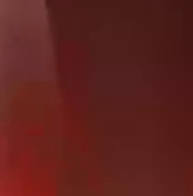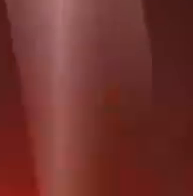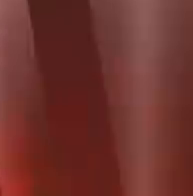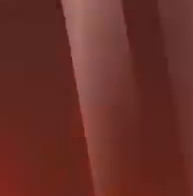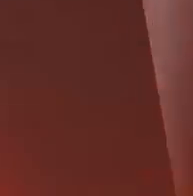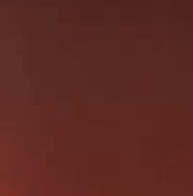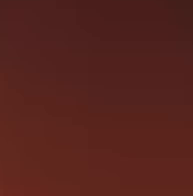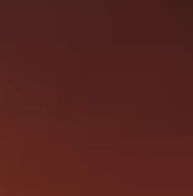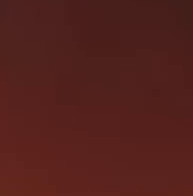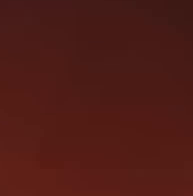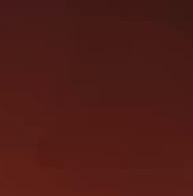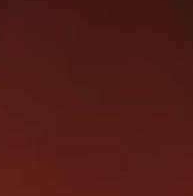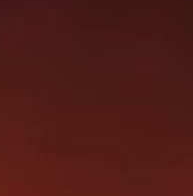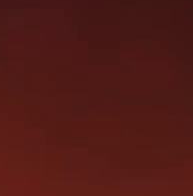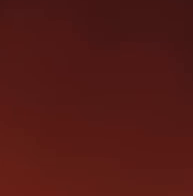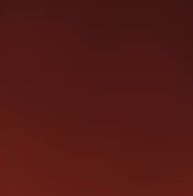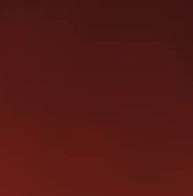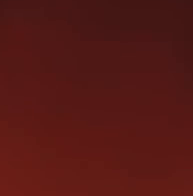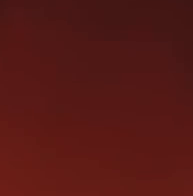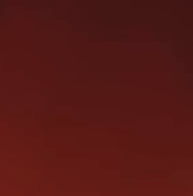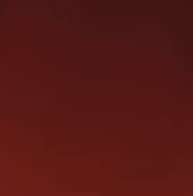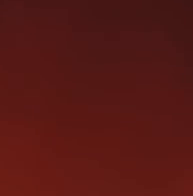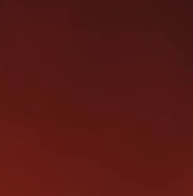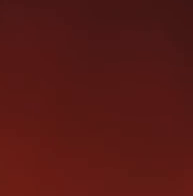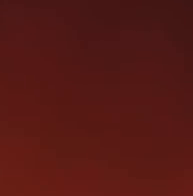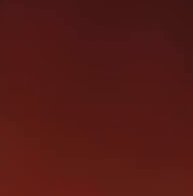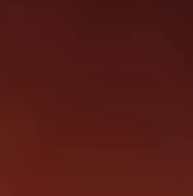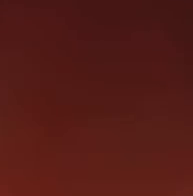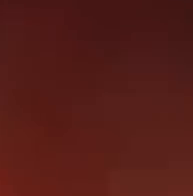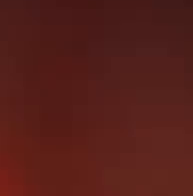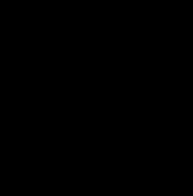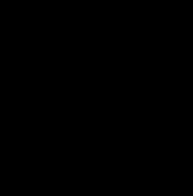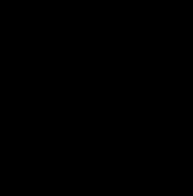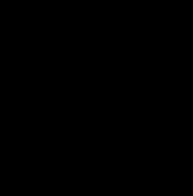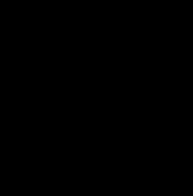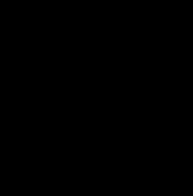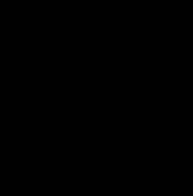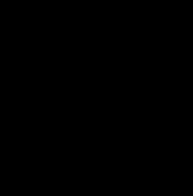ලක් දෙරණ පුවතකට එහා කී රටගෙන කැක්කුමක්